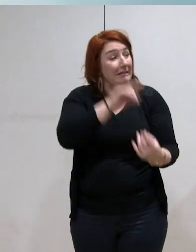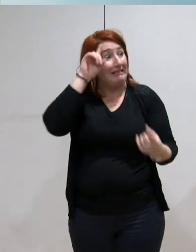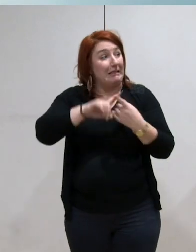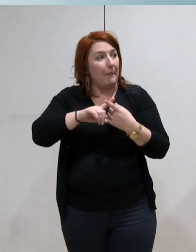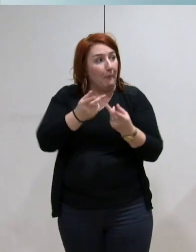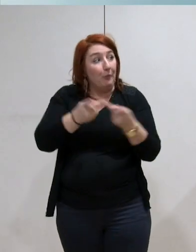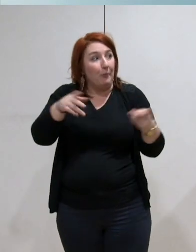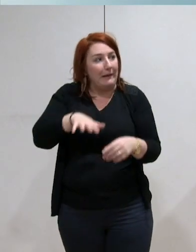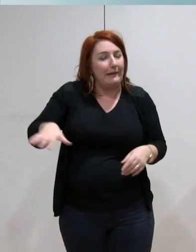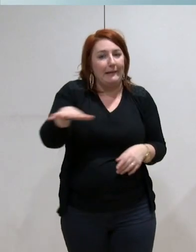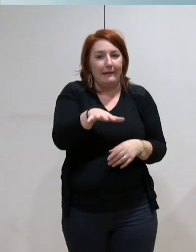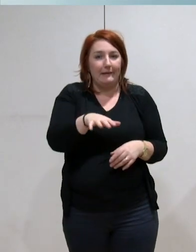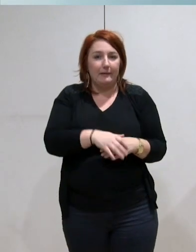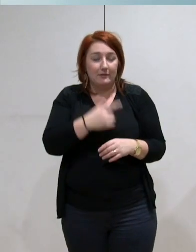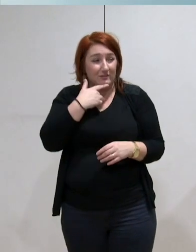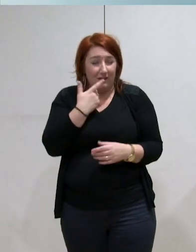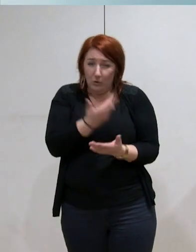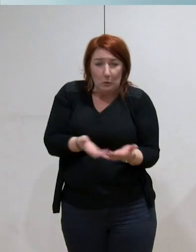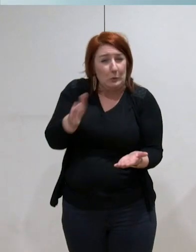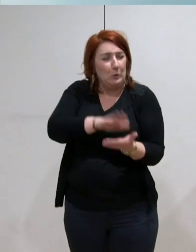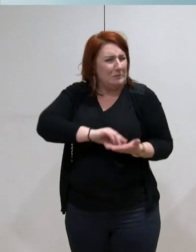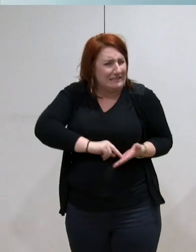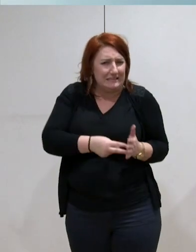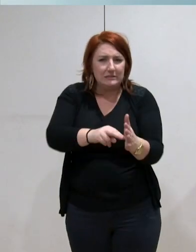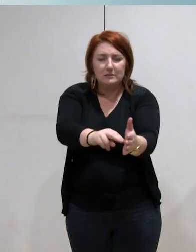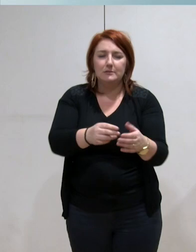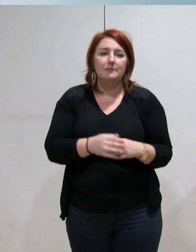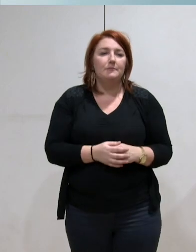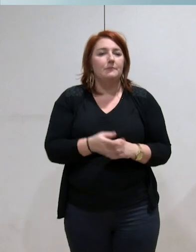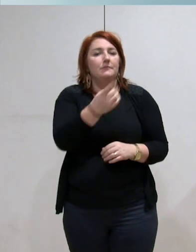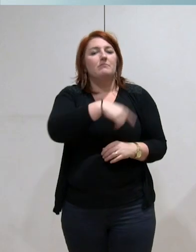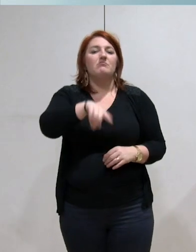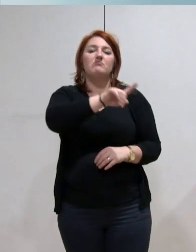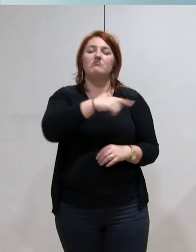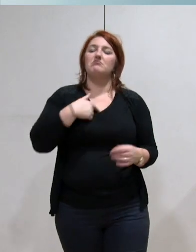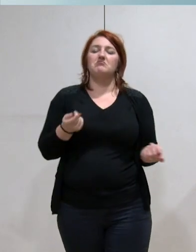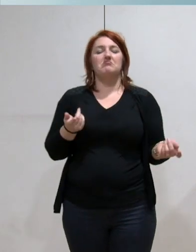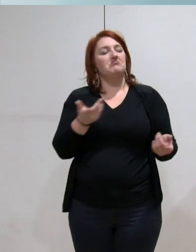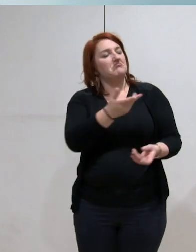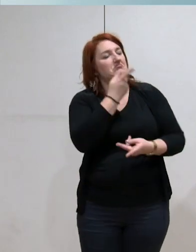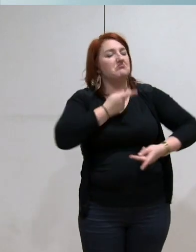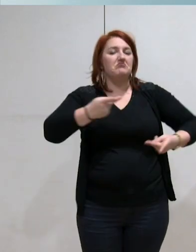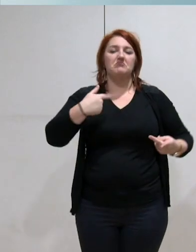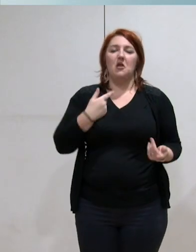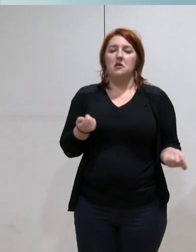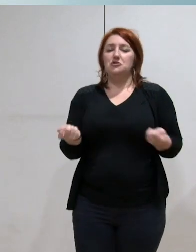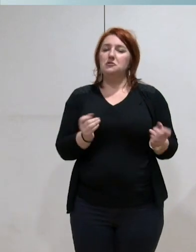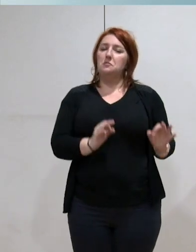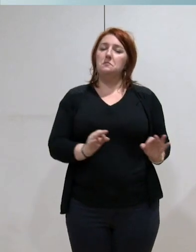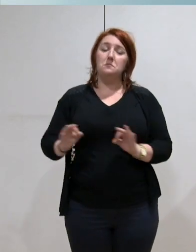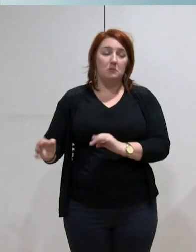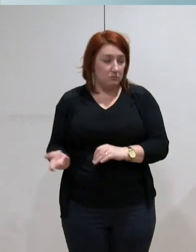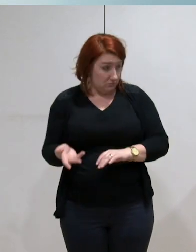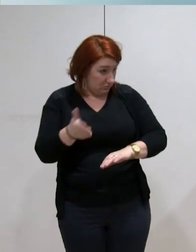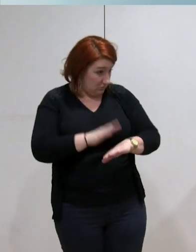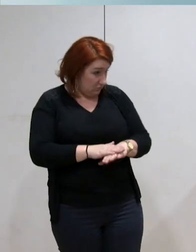publique vous vous vous targuez d'une gestion avisée et pourtant sous votre conduite les